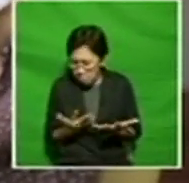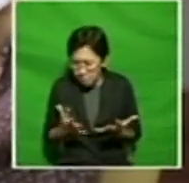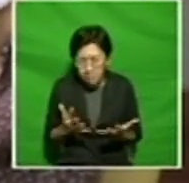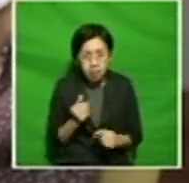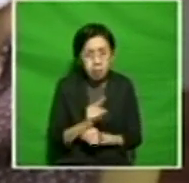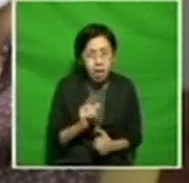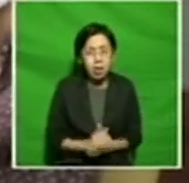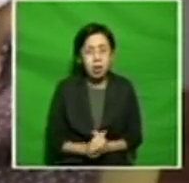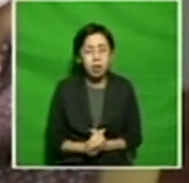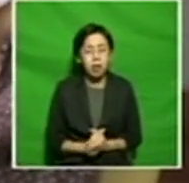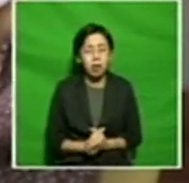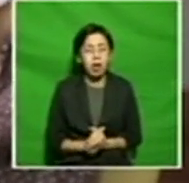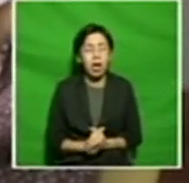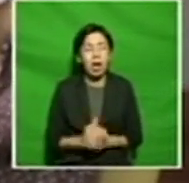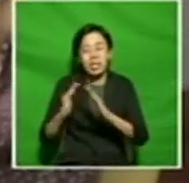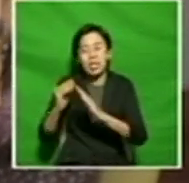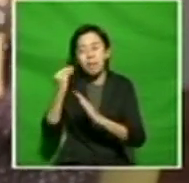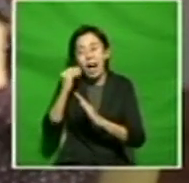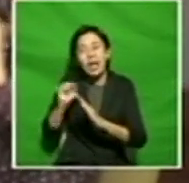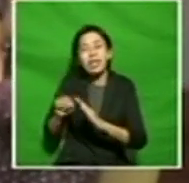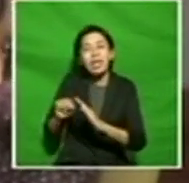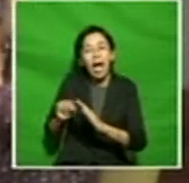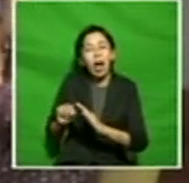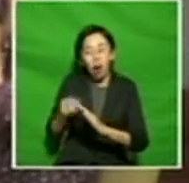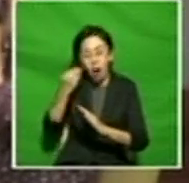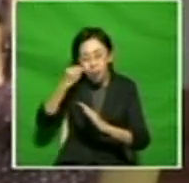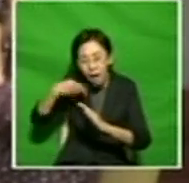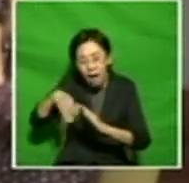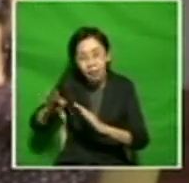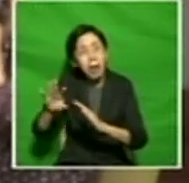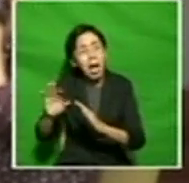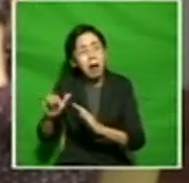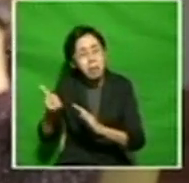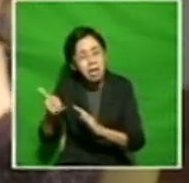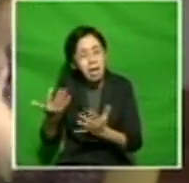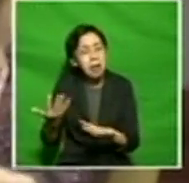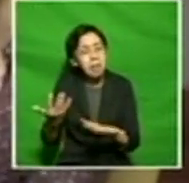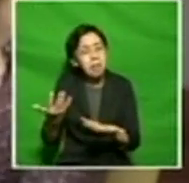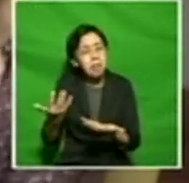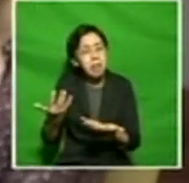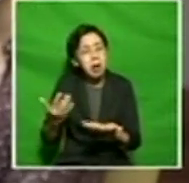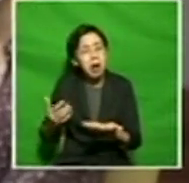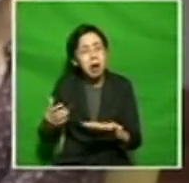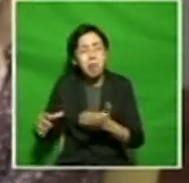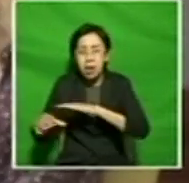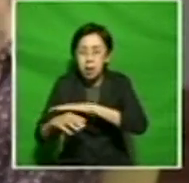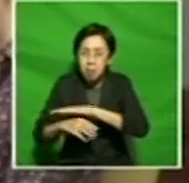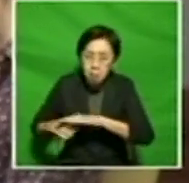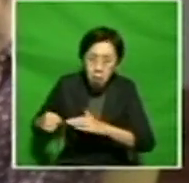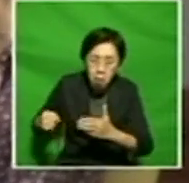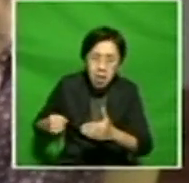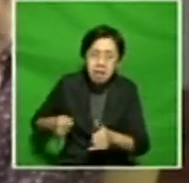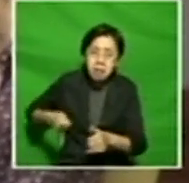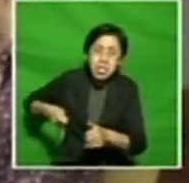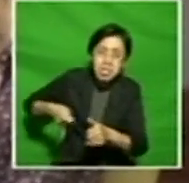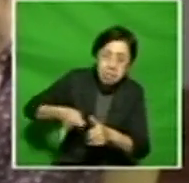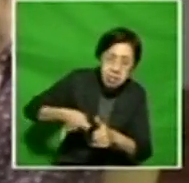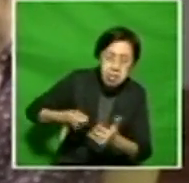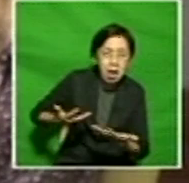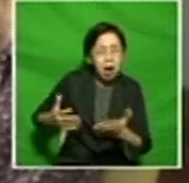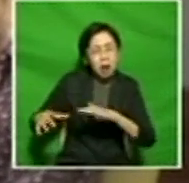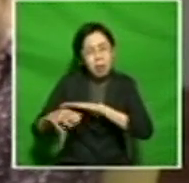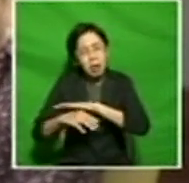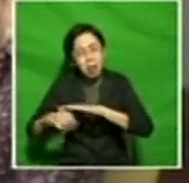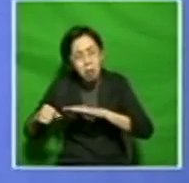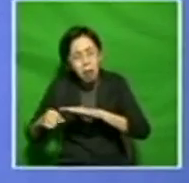เช่นทรัพย์สินเราทิ้งไว้เรากลับบ้านนี้อาจจะมีการปล้นที่ชิงทรัพย์หรือสถาน